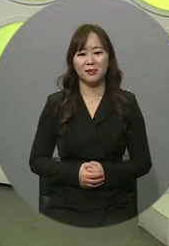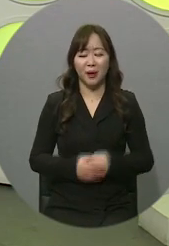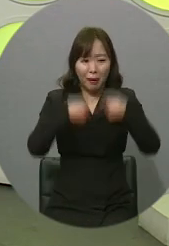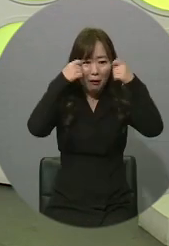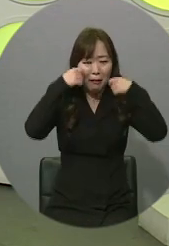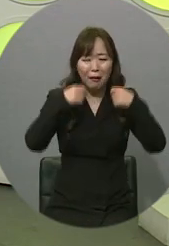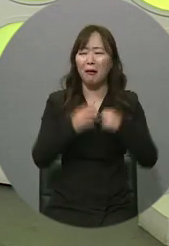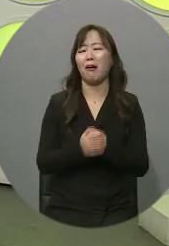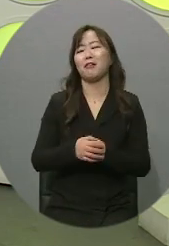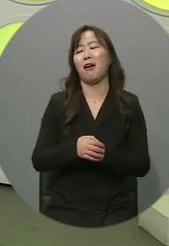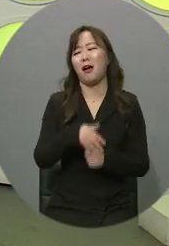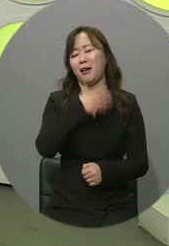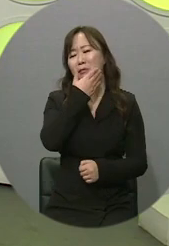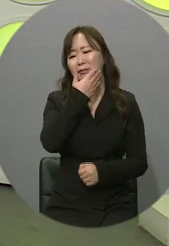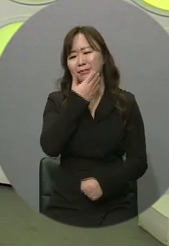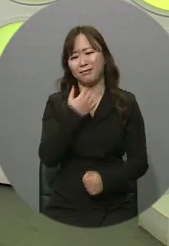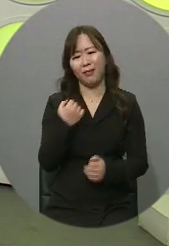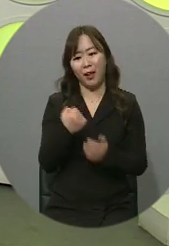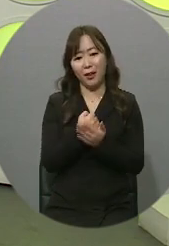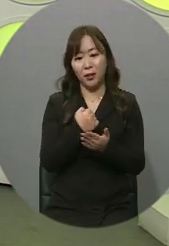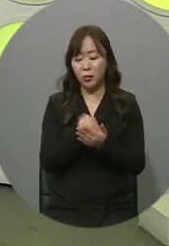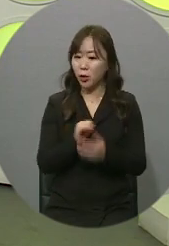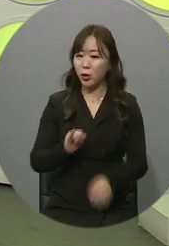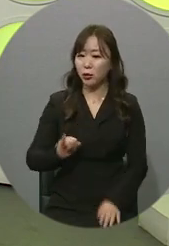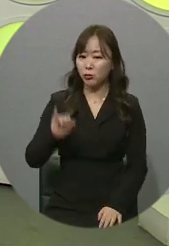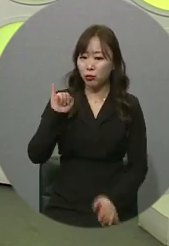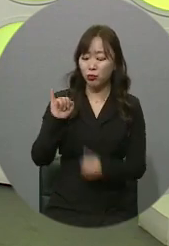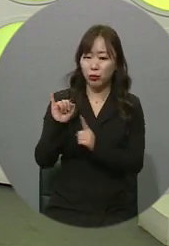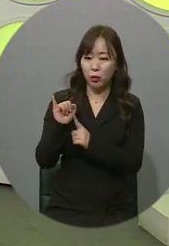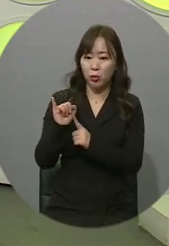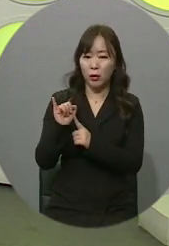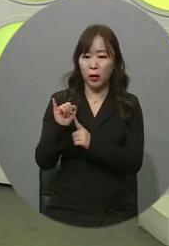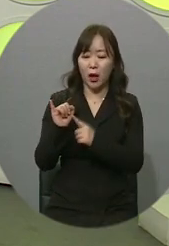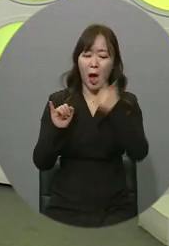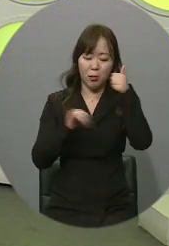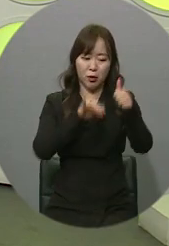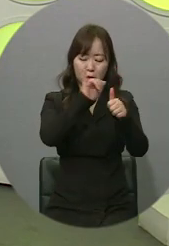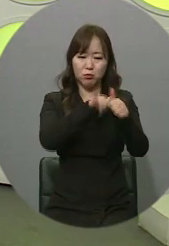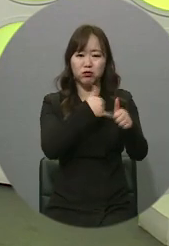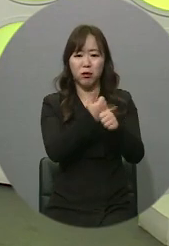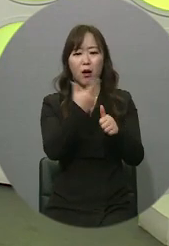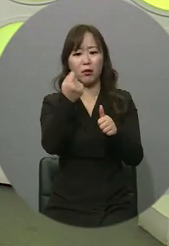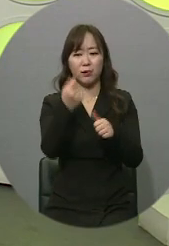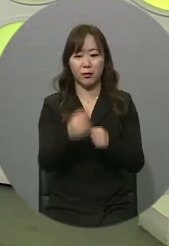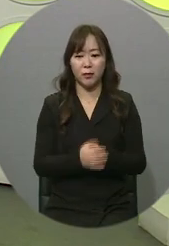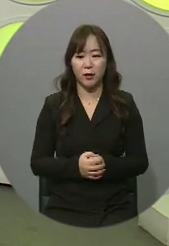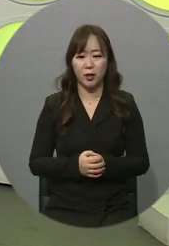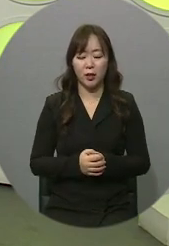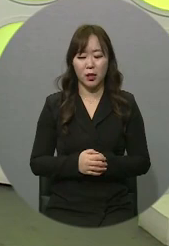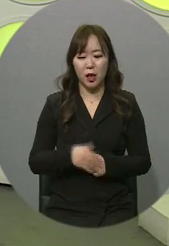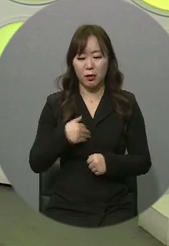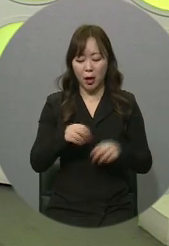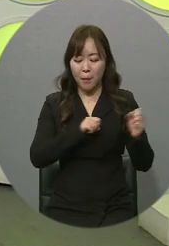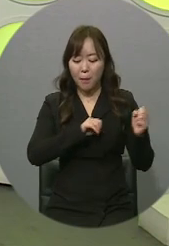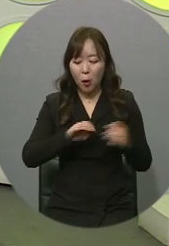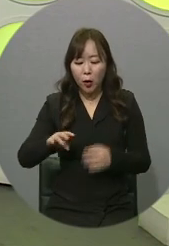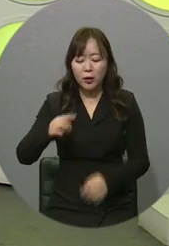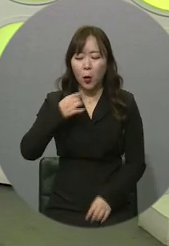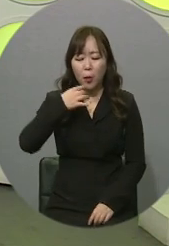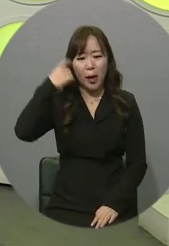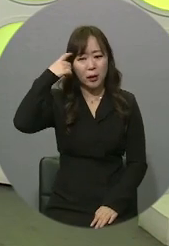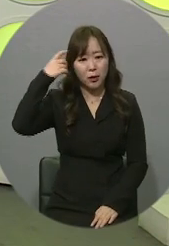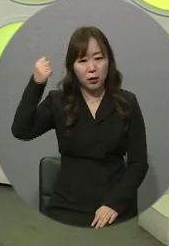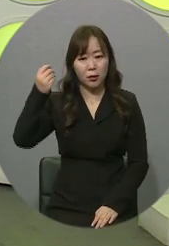울어? 안타까워서. 아이고. 누이가 불효를 하셨네요. 그렇죠. 누이는 이제 그냥 자기를 버렸다고만 생각을